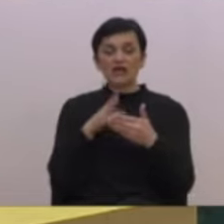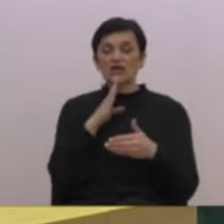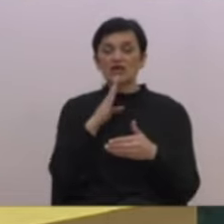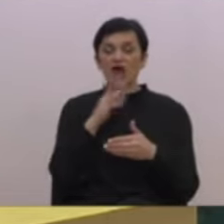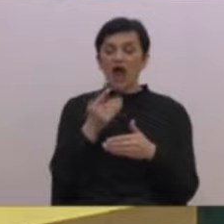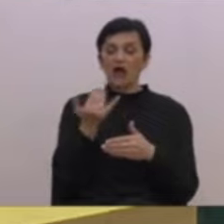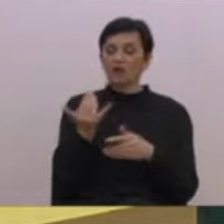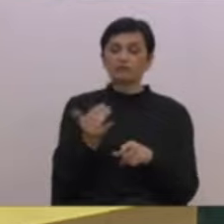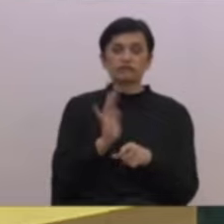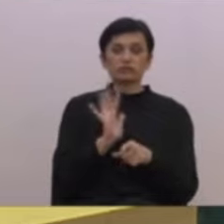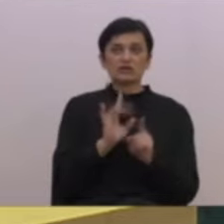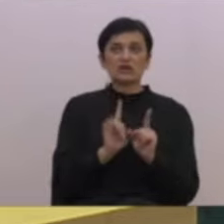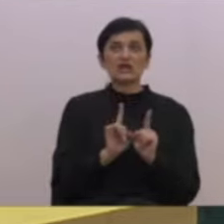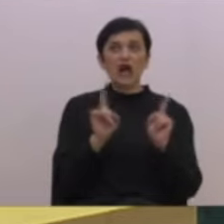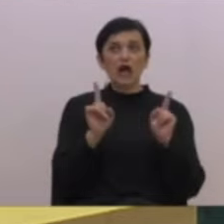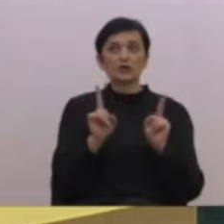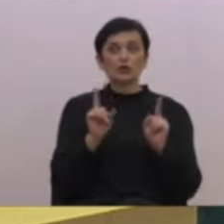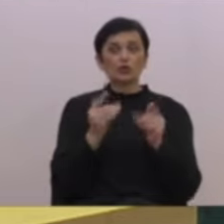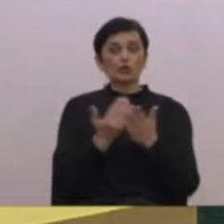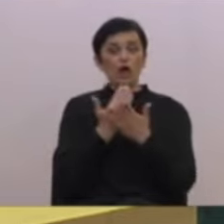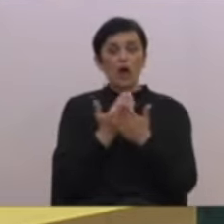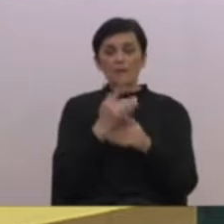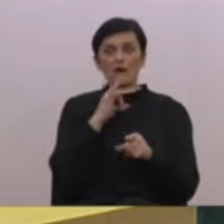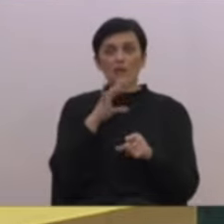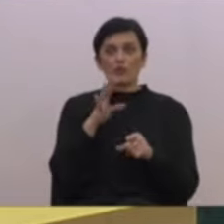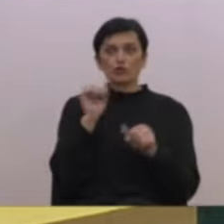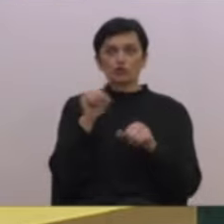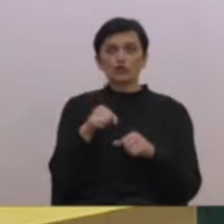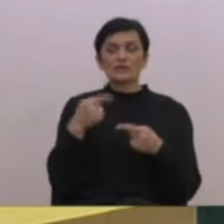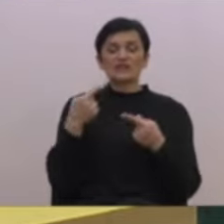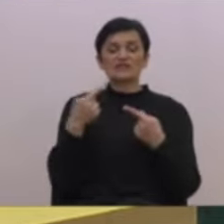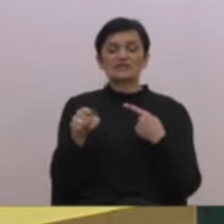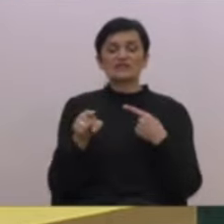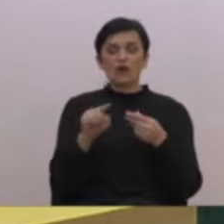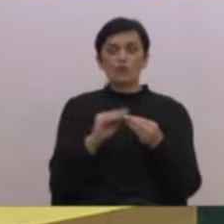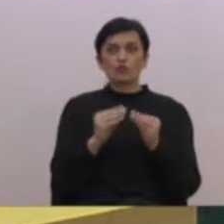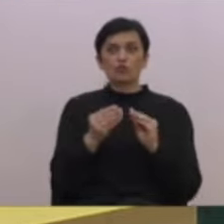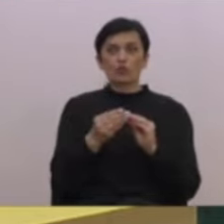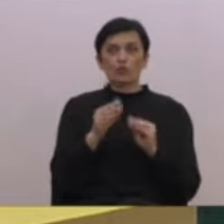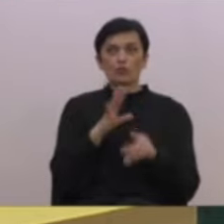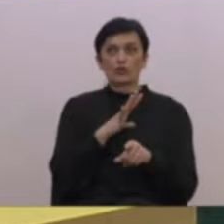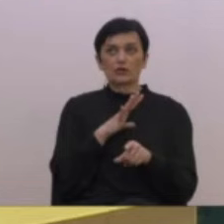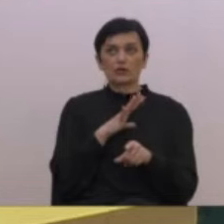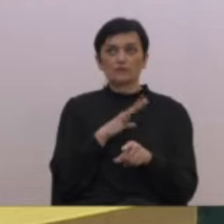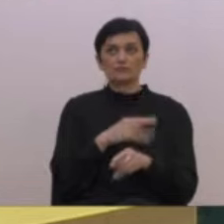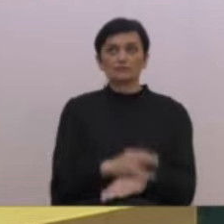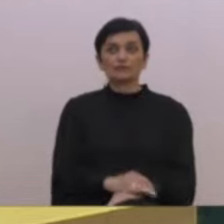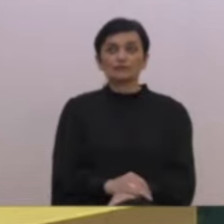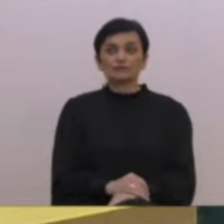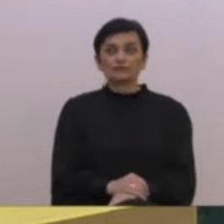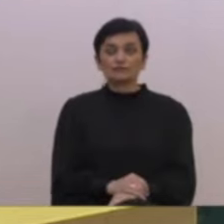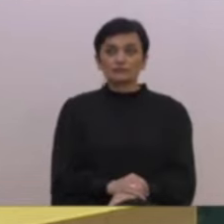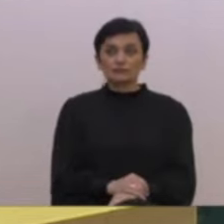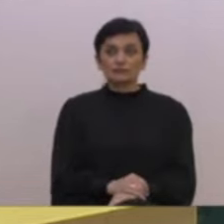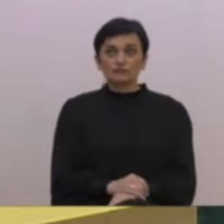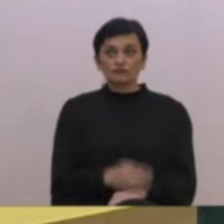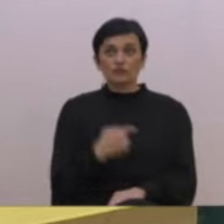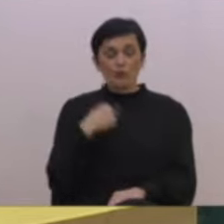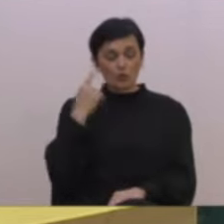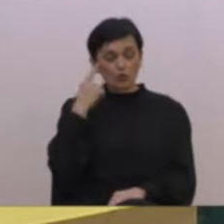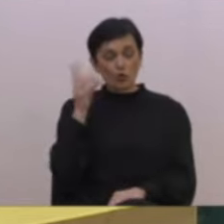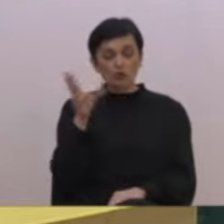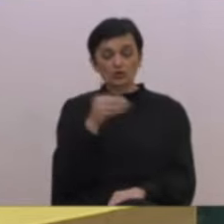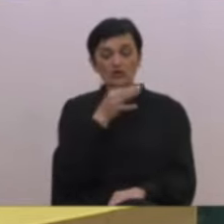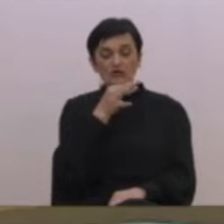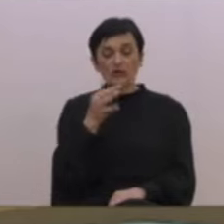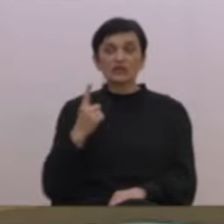pericit arts ca să cutre bolii am băvik neba mi-a dat și eleva susba tipis problema zi o să orientere bolii. Pentru cine pala persoana pasohe